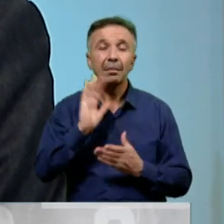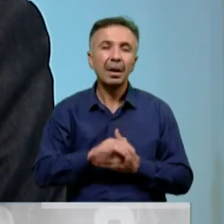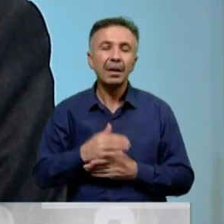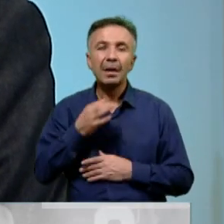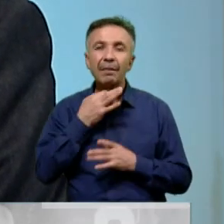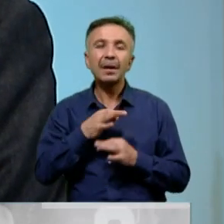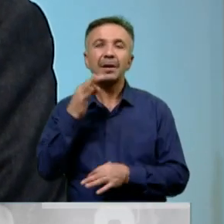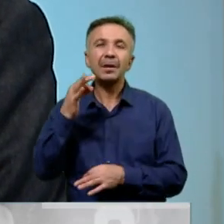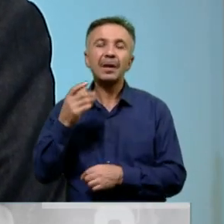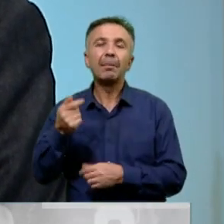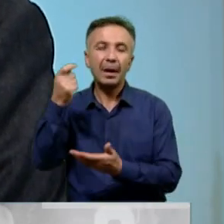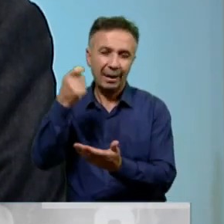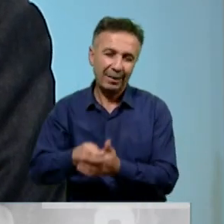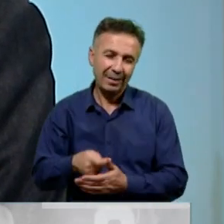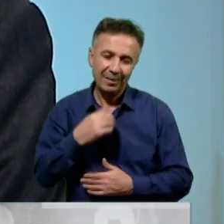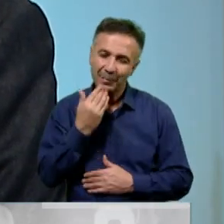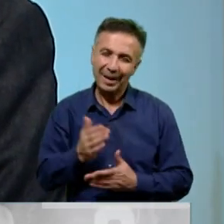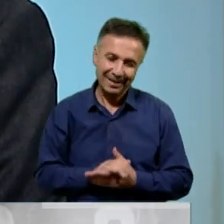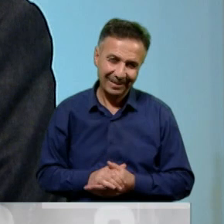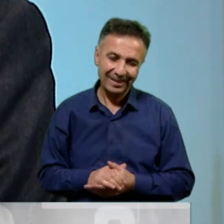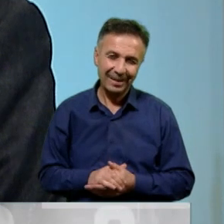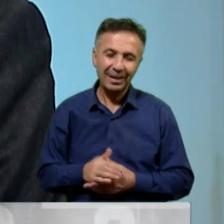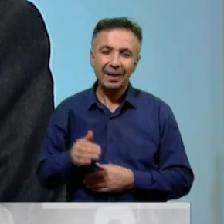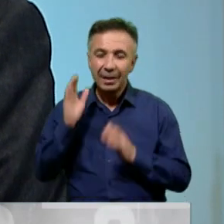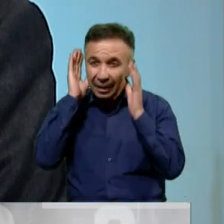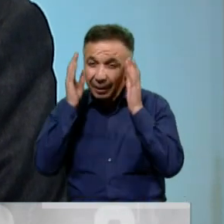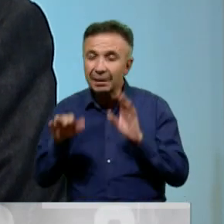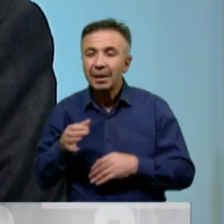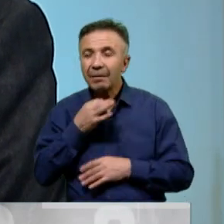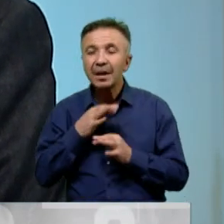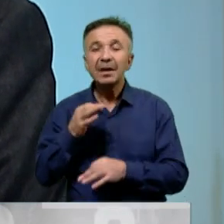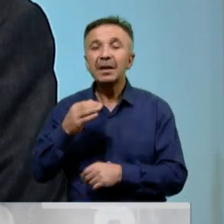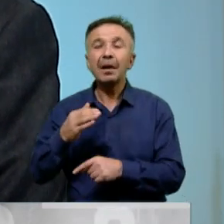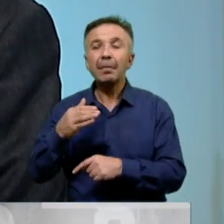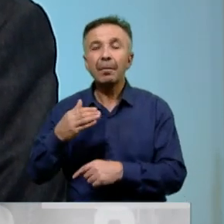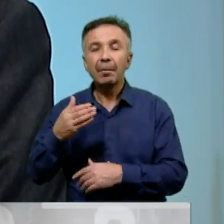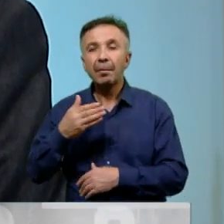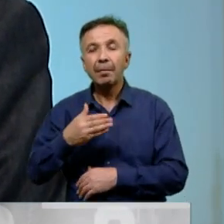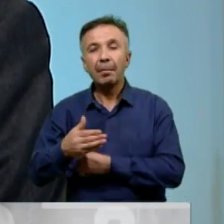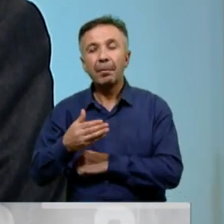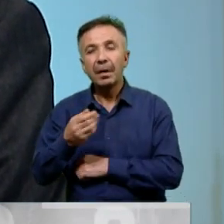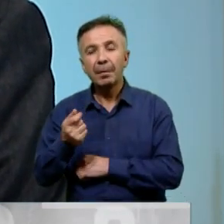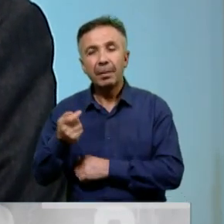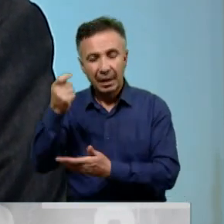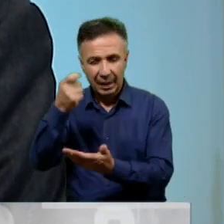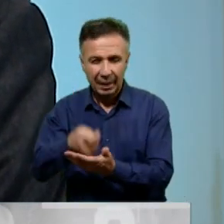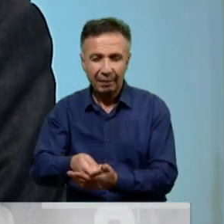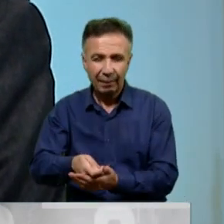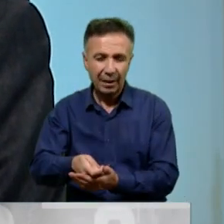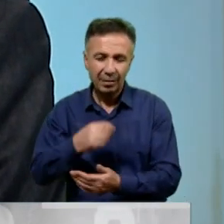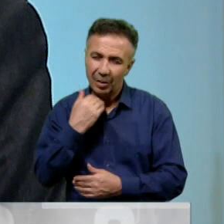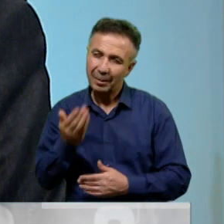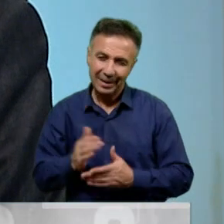para tasadduk edin. Namaz kılmayın, fakire para verin. Efendim şunu yapmayın, fakire para